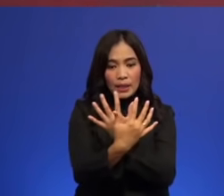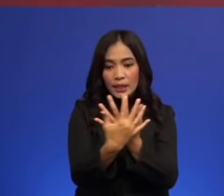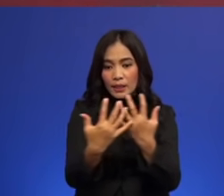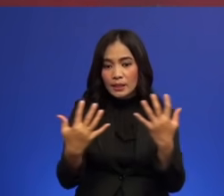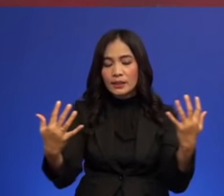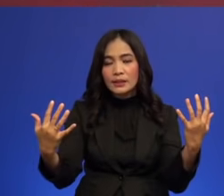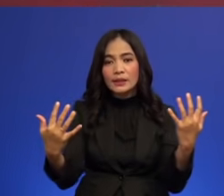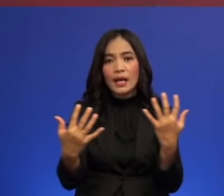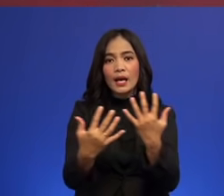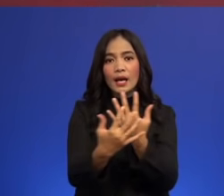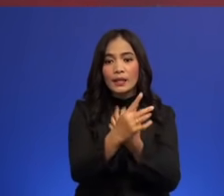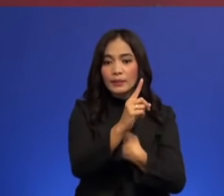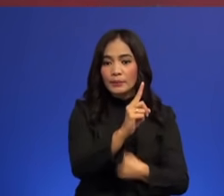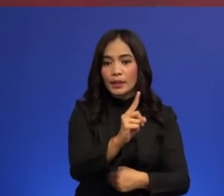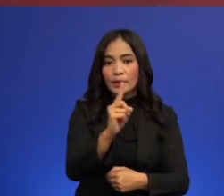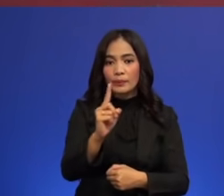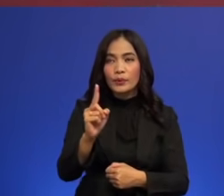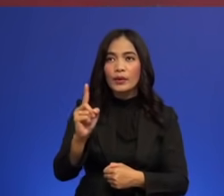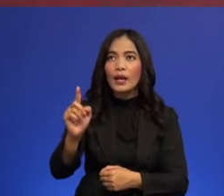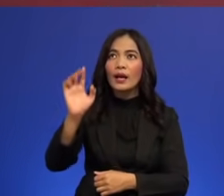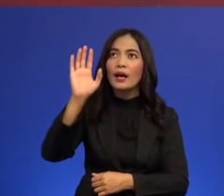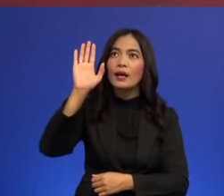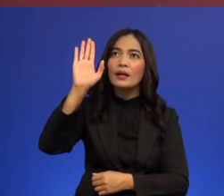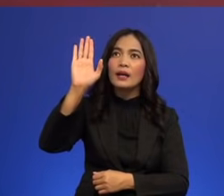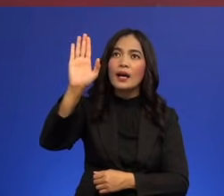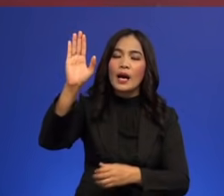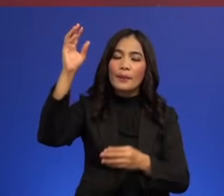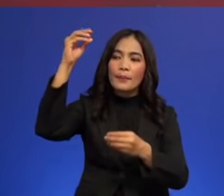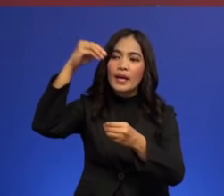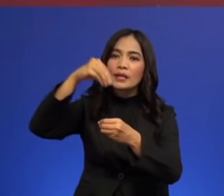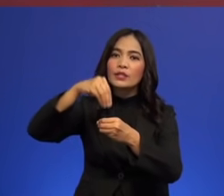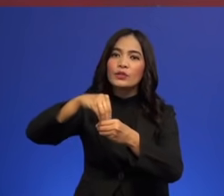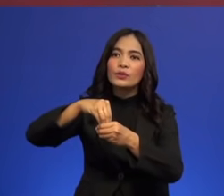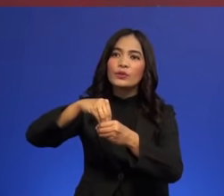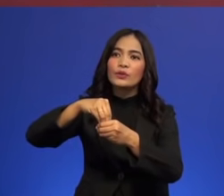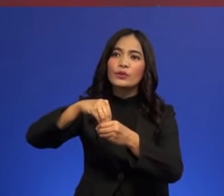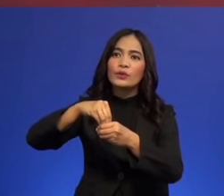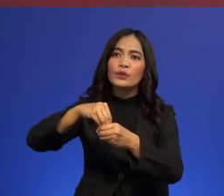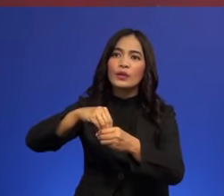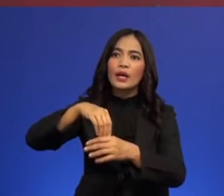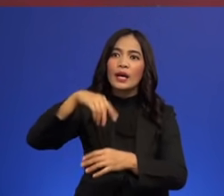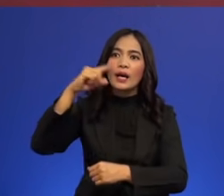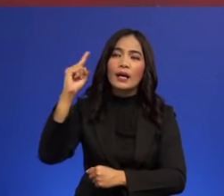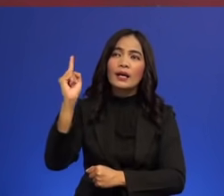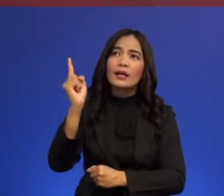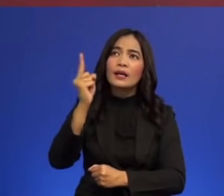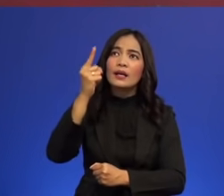Setiap insan berpulang masuk